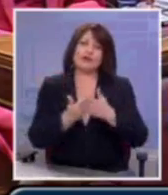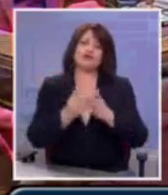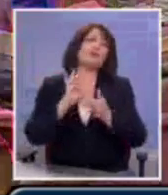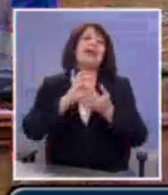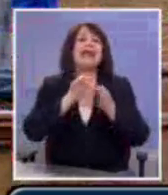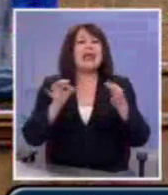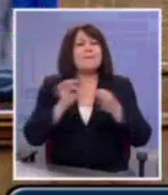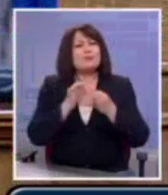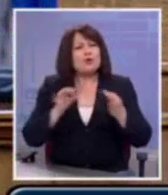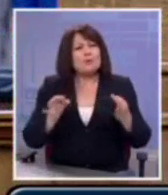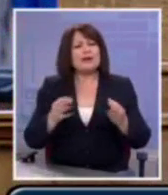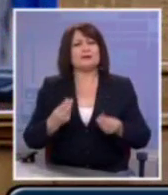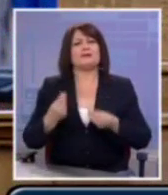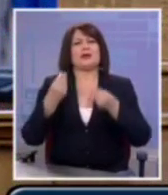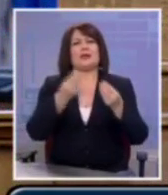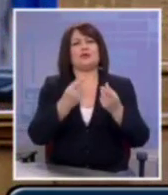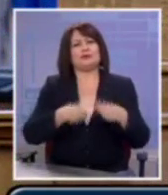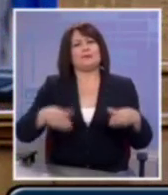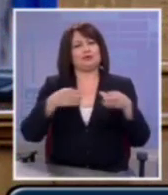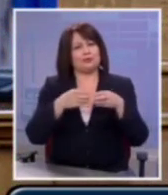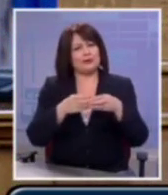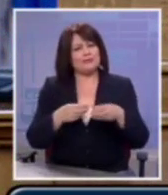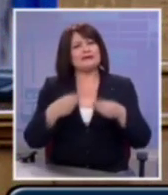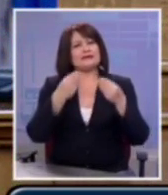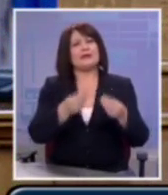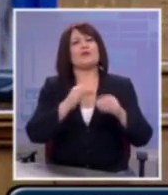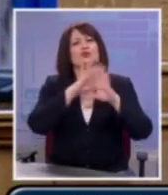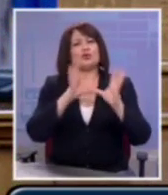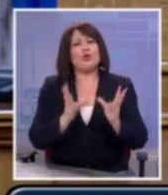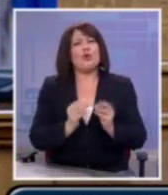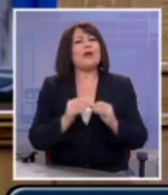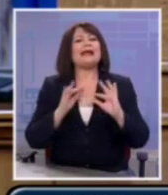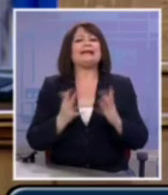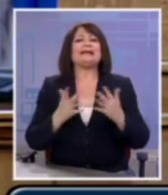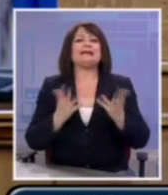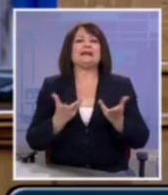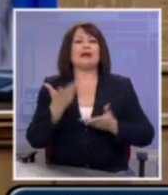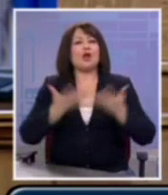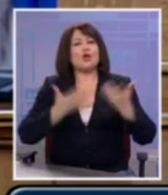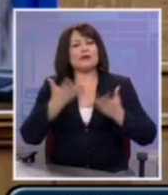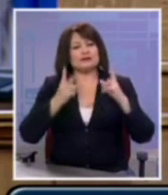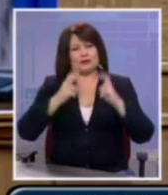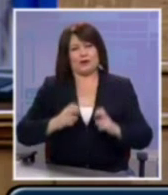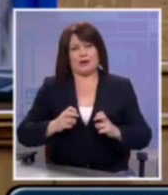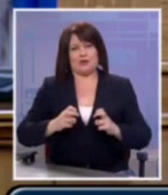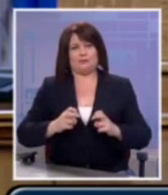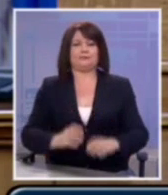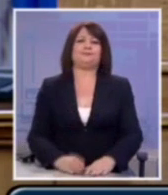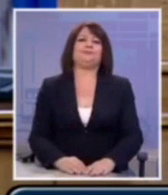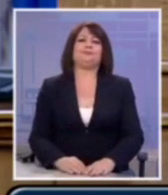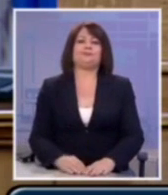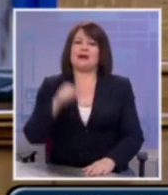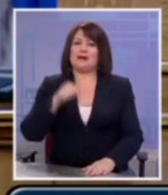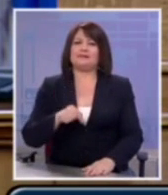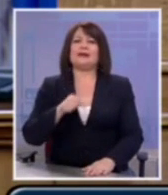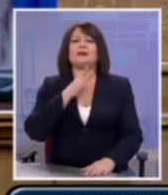λεπτομέρειά του και να παραδώσει η Επιτροπή μια πλήρη αποτίμηση του λογιστικού ελέγχου. Τα